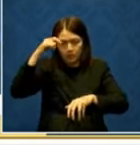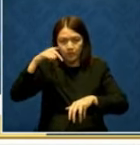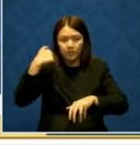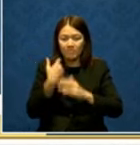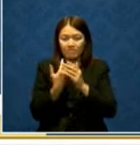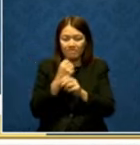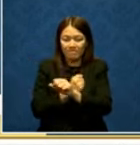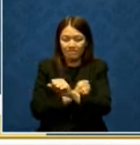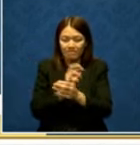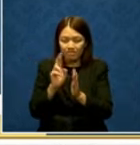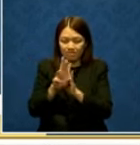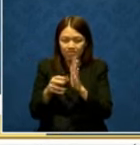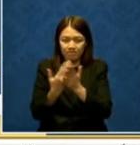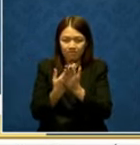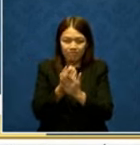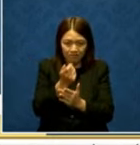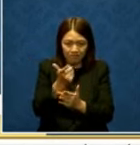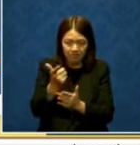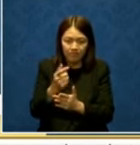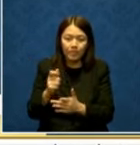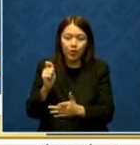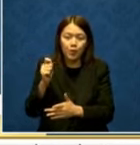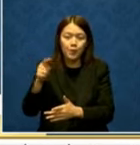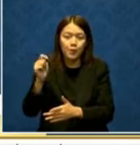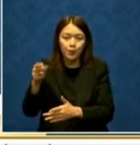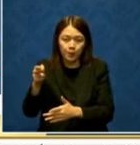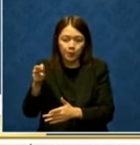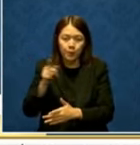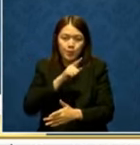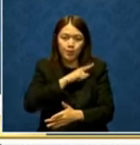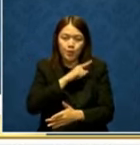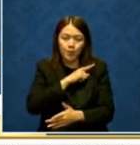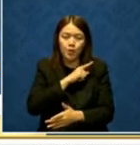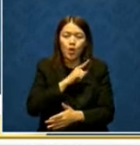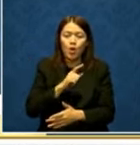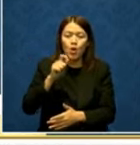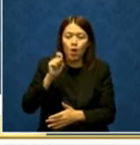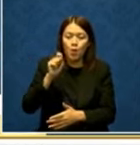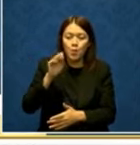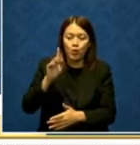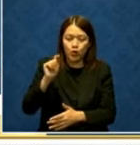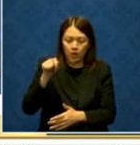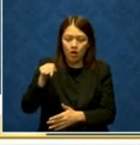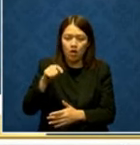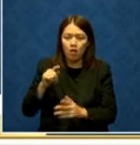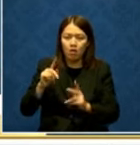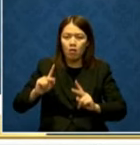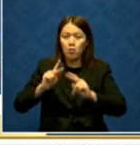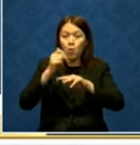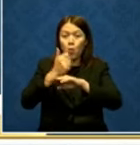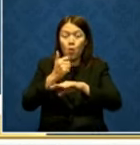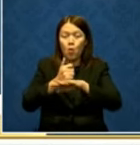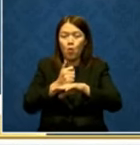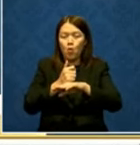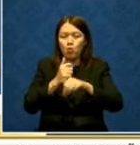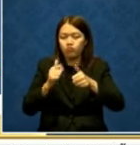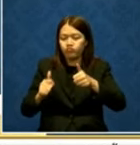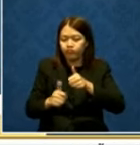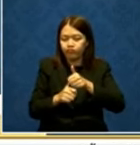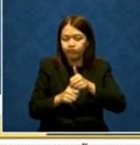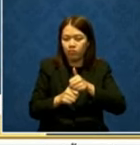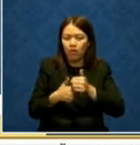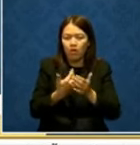อายุนะครับของขององค์กรปกครองสว่งท้องถิ่นเนี่ยนะครับโดยรัฐมนตรีช่วยนะครับในขณะนั้นเนี่ยมีการเปลี่ยนแปลงคุณสมบัติของผู้ได้